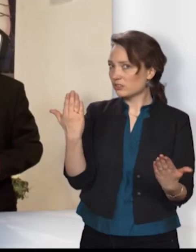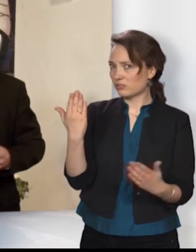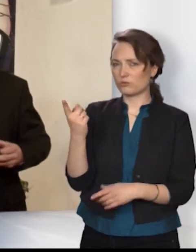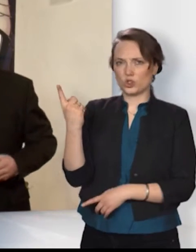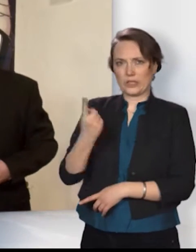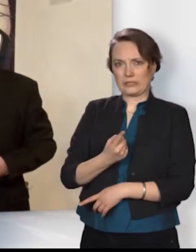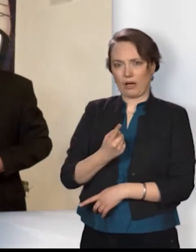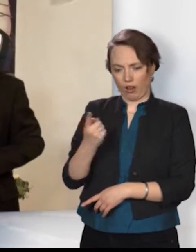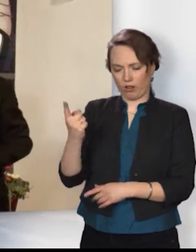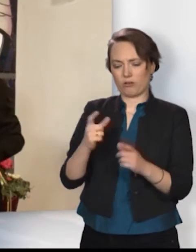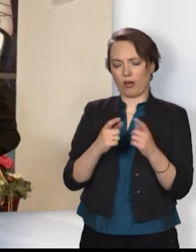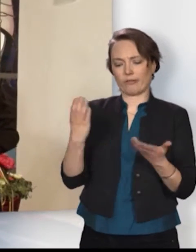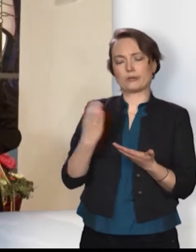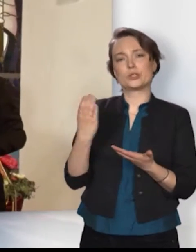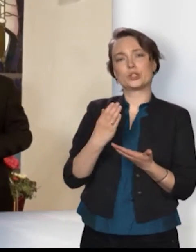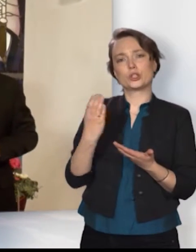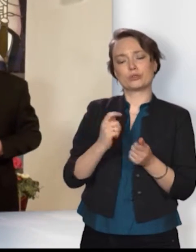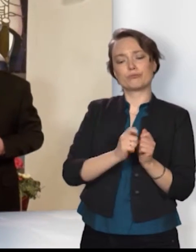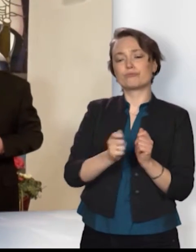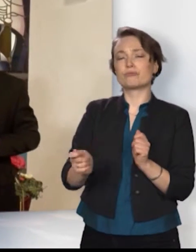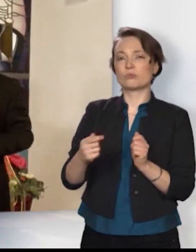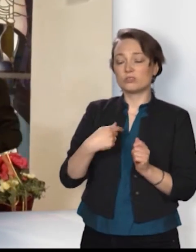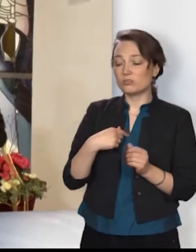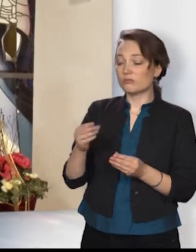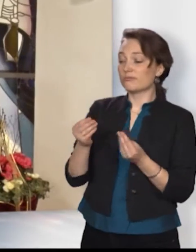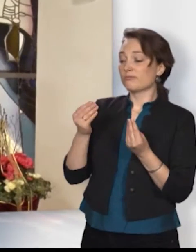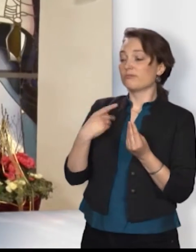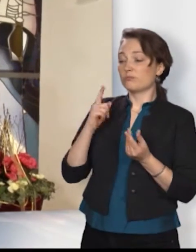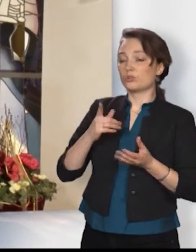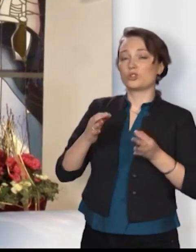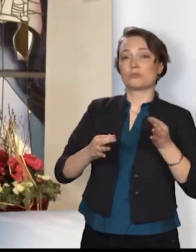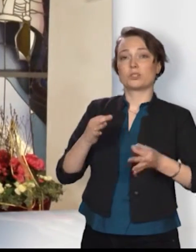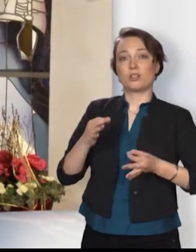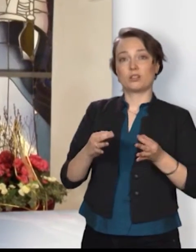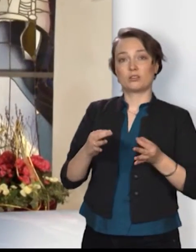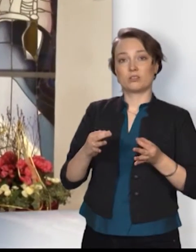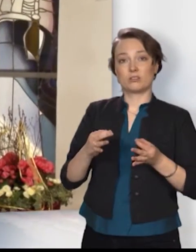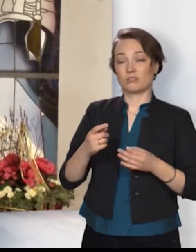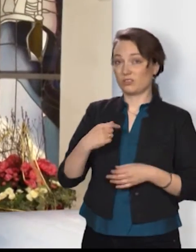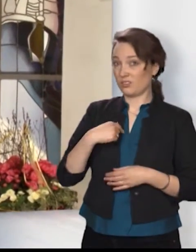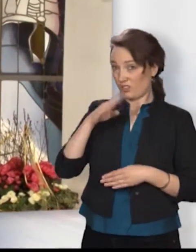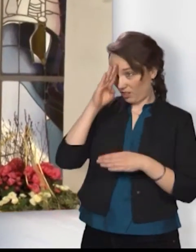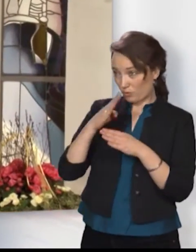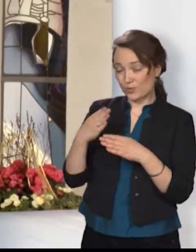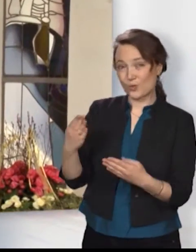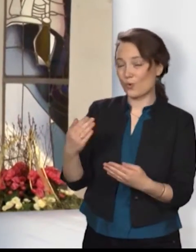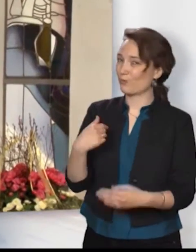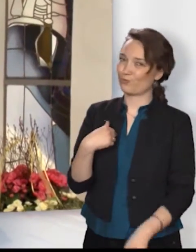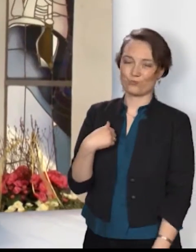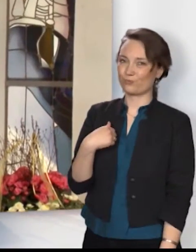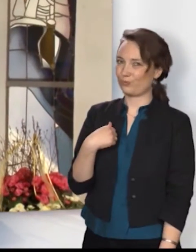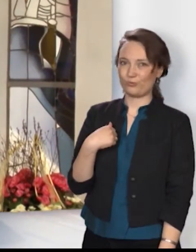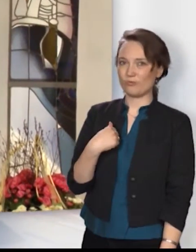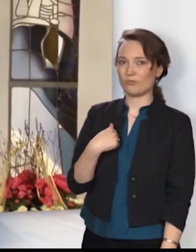Ich persönlich glaube etwas anderes. Wir Christen glauben,